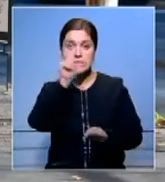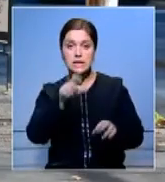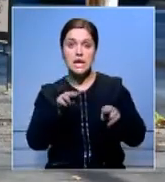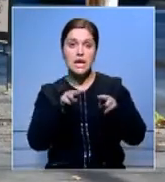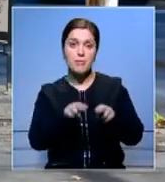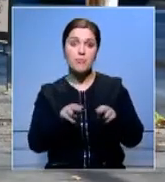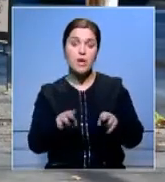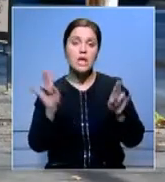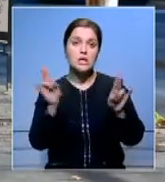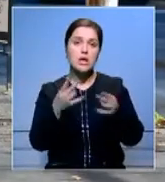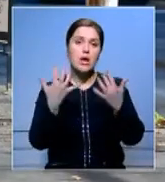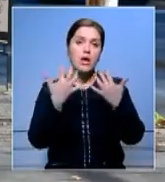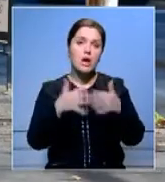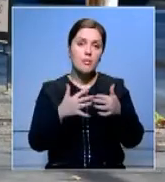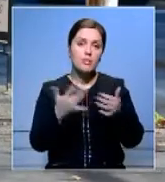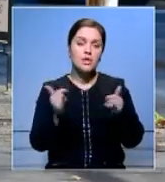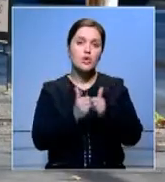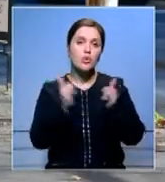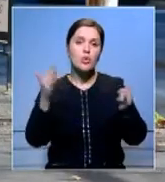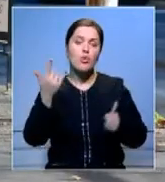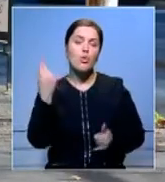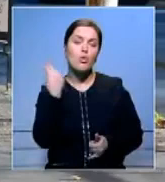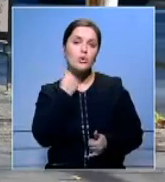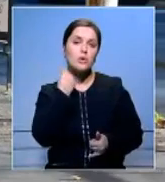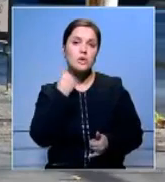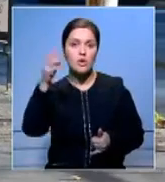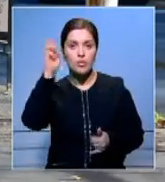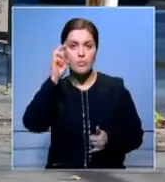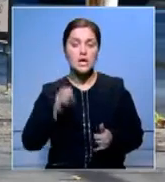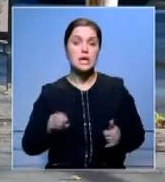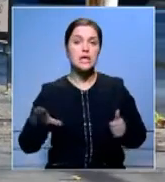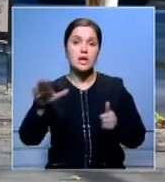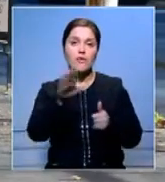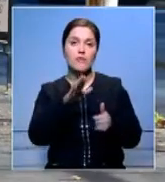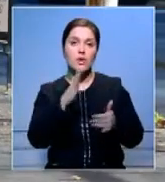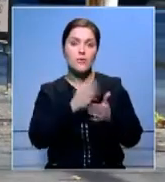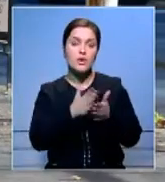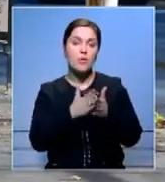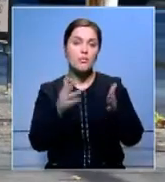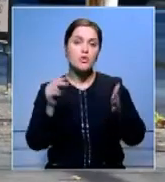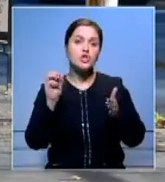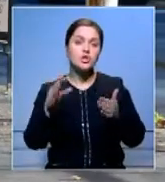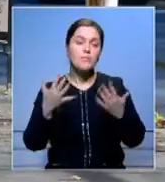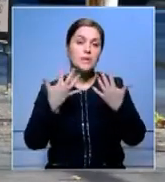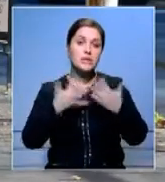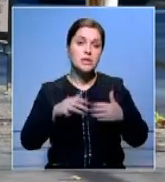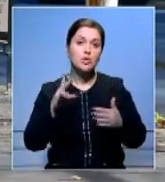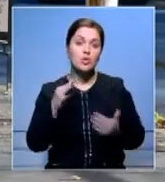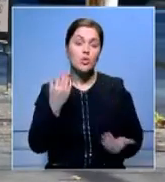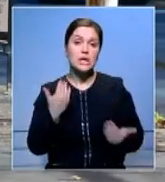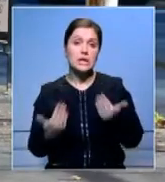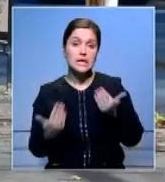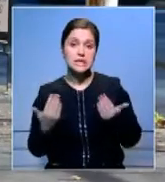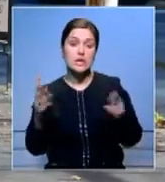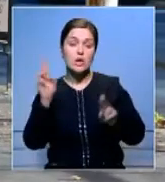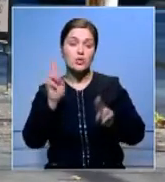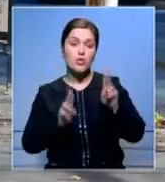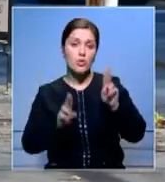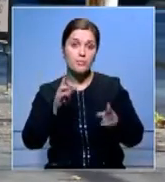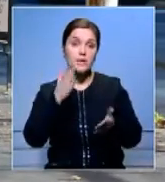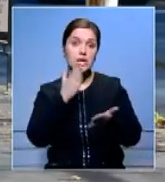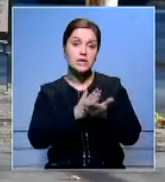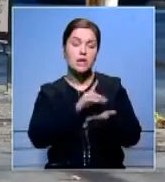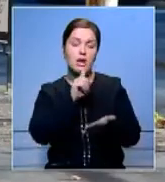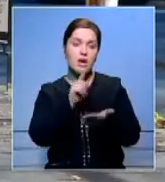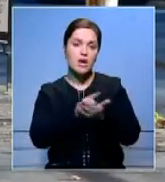зацикливаться на цифрах роста и государственного долга. Европа больше, чем цифры, подчеркнул он. Но если какие-то нормы существуют, то